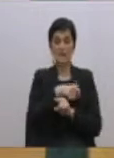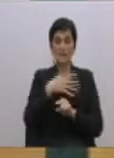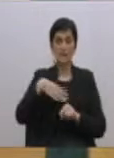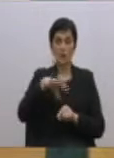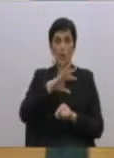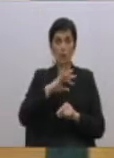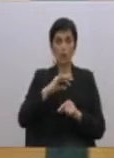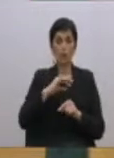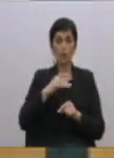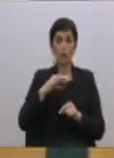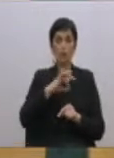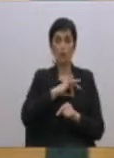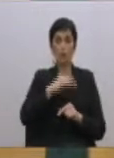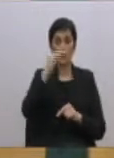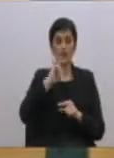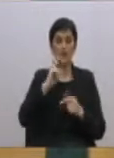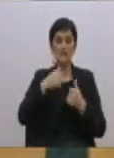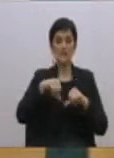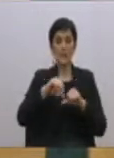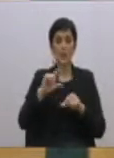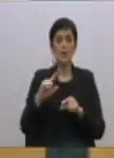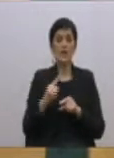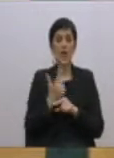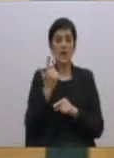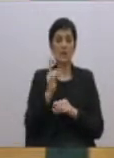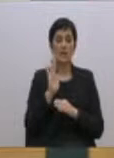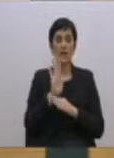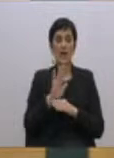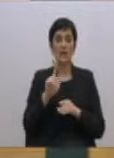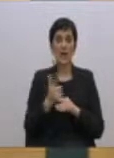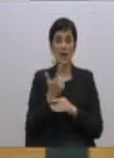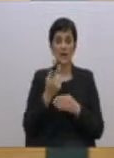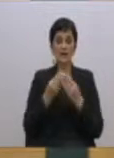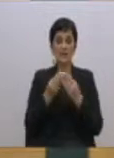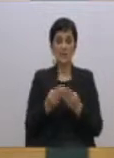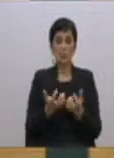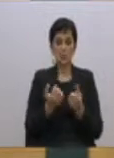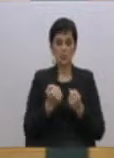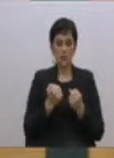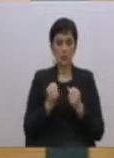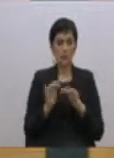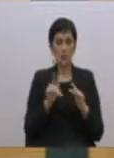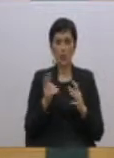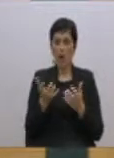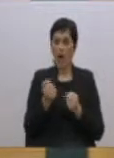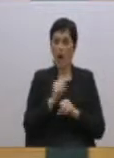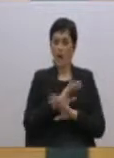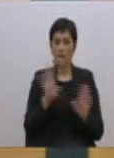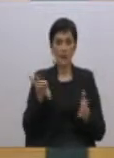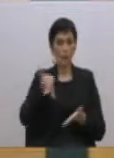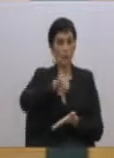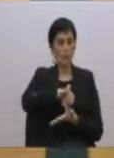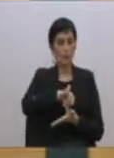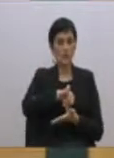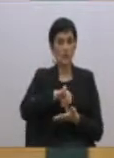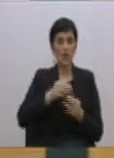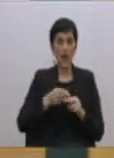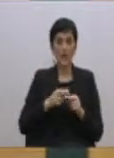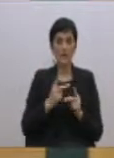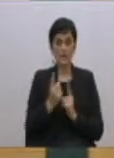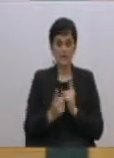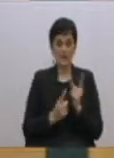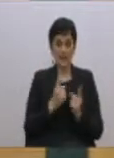საქართველოს იუსტიციის უმაღლეს საბჭოს მიერ ხელახალი განკარგულების, ხელახალი წარდგინების მიღების პროცესში აღარ მიიღებდა მონაწილეობას. ეს